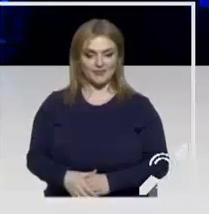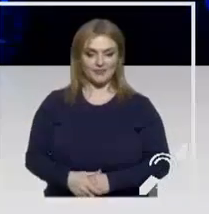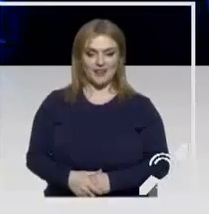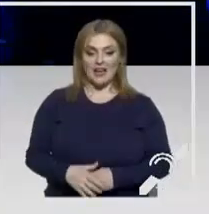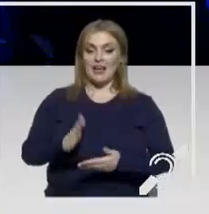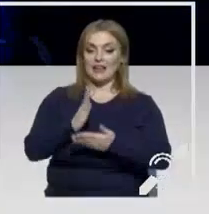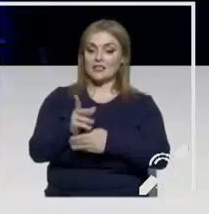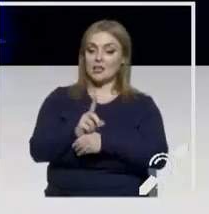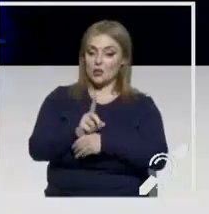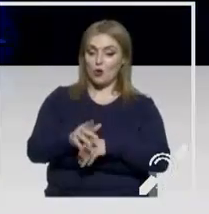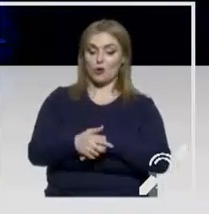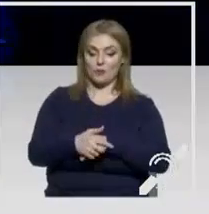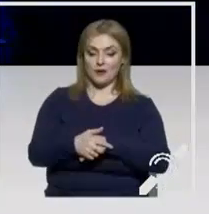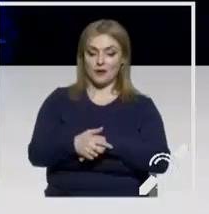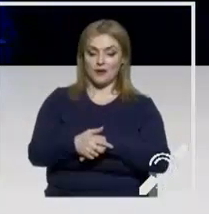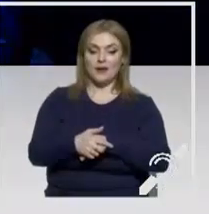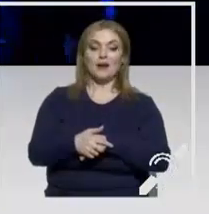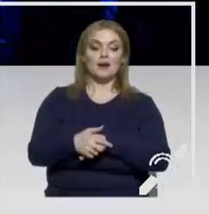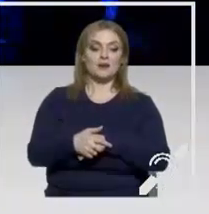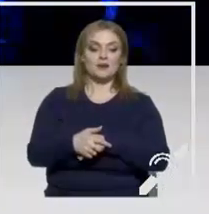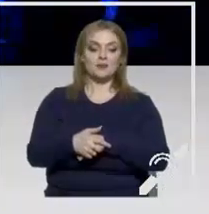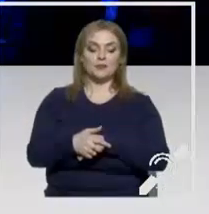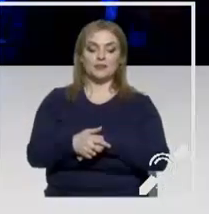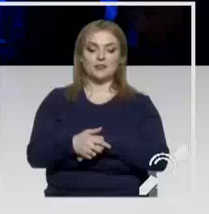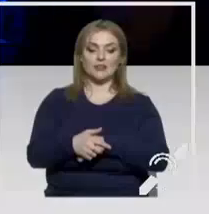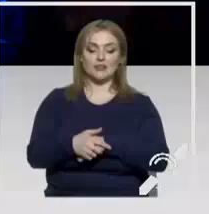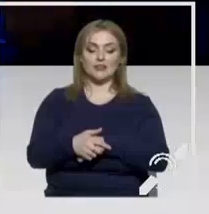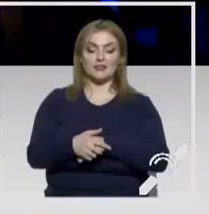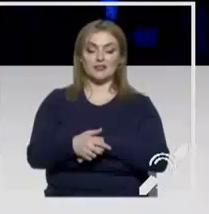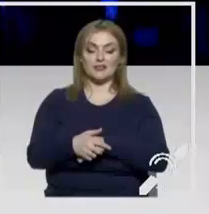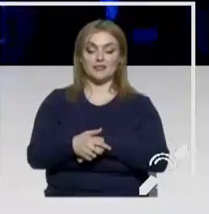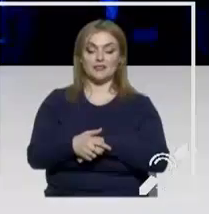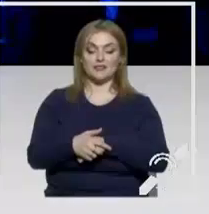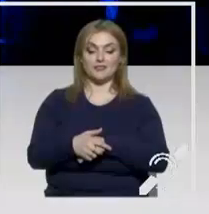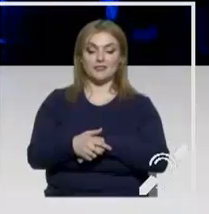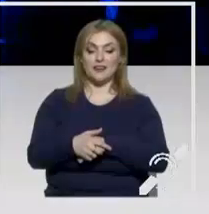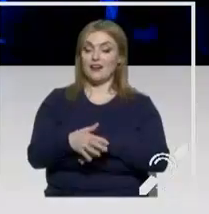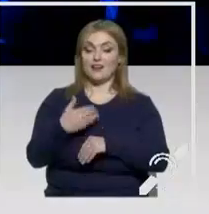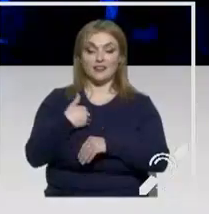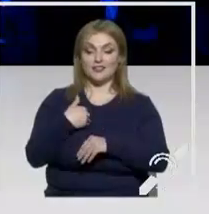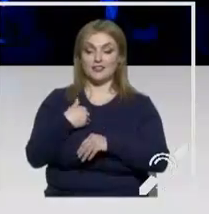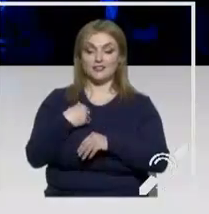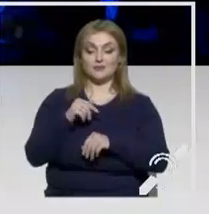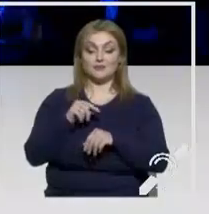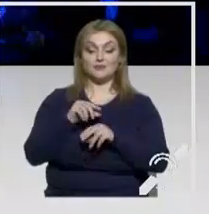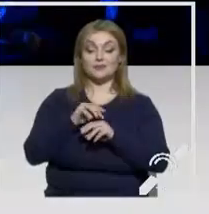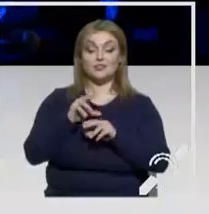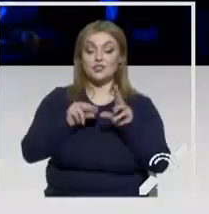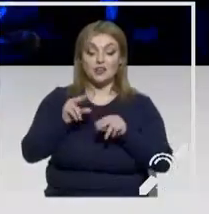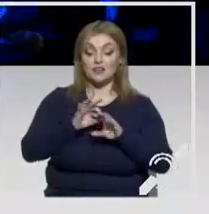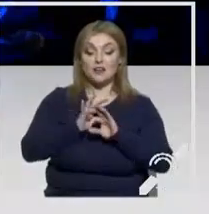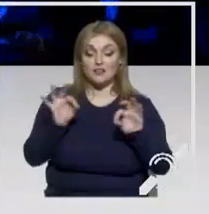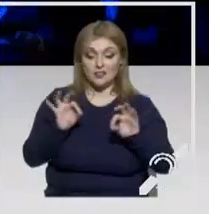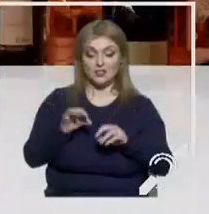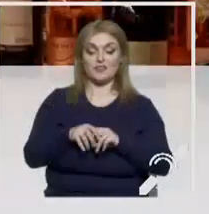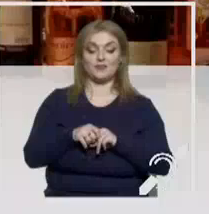enorm pentru că este primul film de lungmetraj pe care l-am semnat eu. Și a fost extraordinar de emoționat, adică a fost un botez pentru